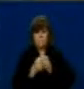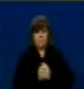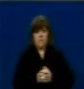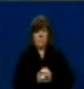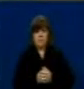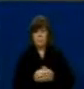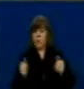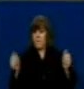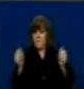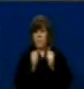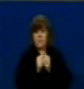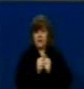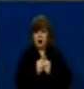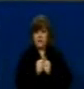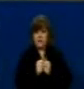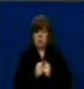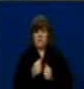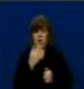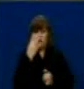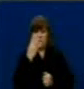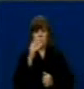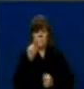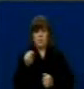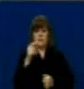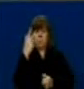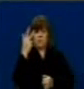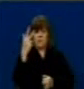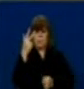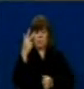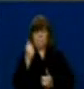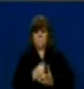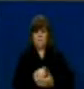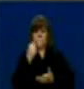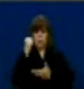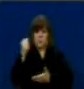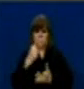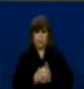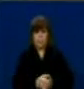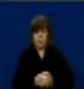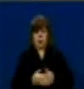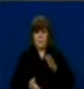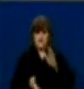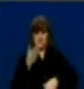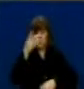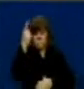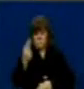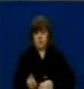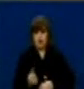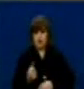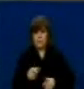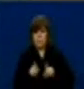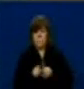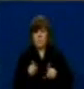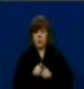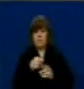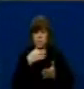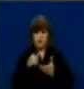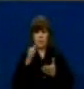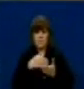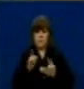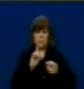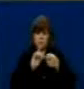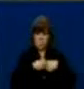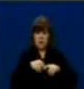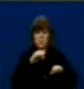së bashku ju ndohen vetëm 4.3% buxhetit. Rritën pagat dhe mëditjet, rritën shpenzimet për mallra